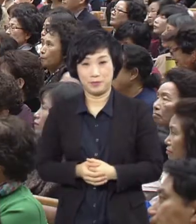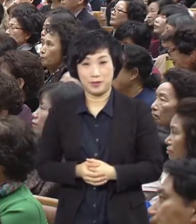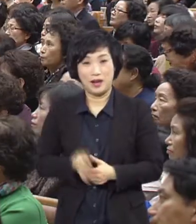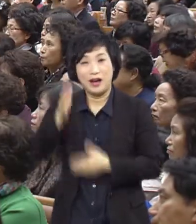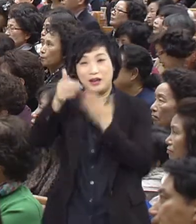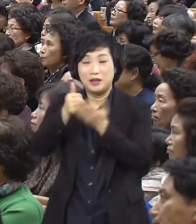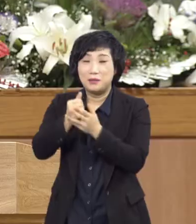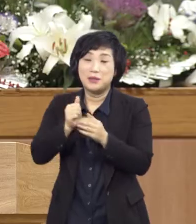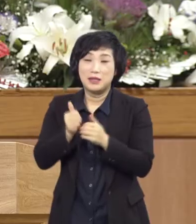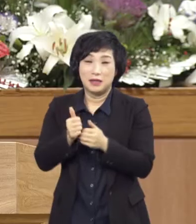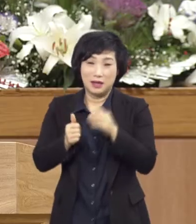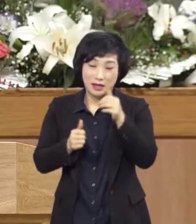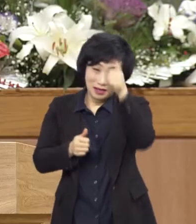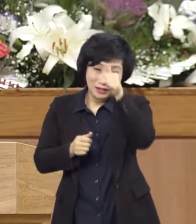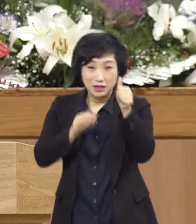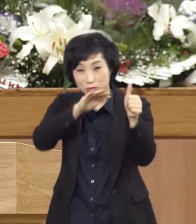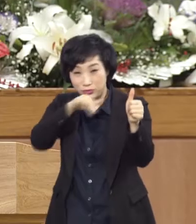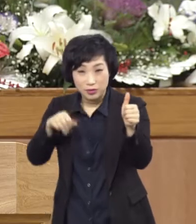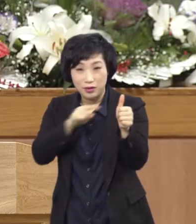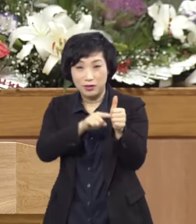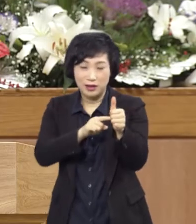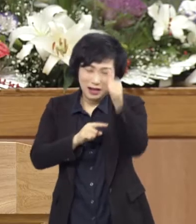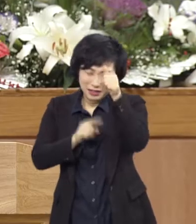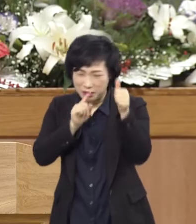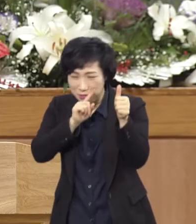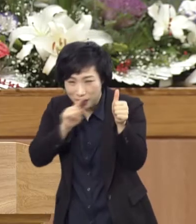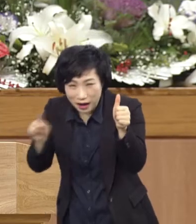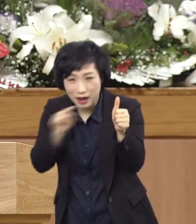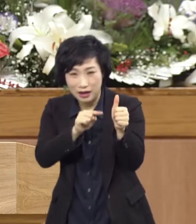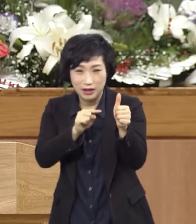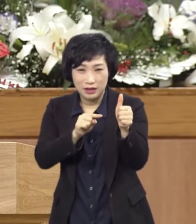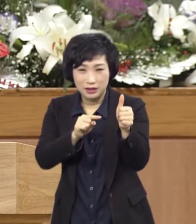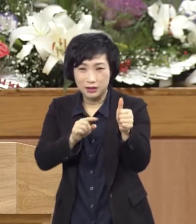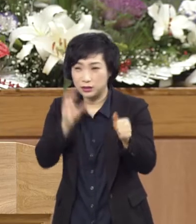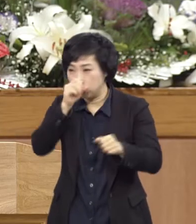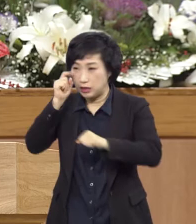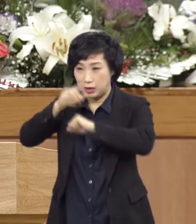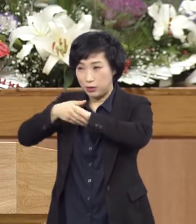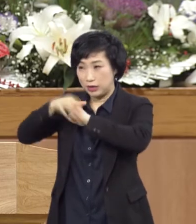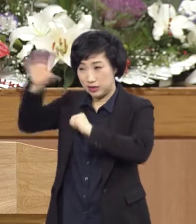아담아 먹으면 정령 죽으리라.